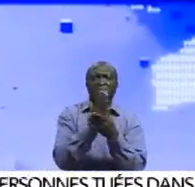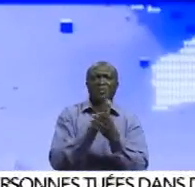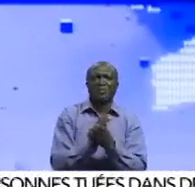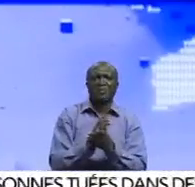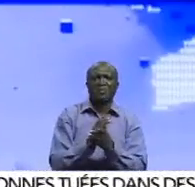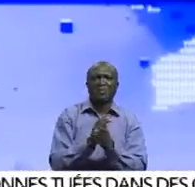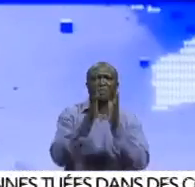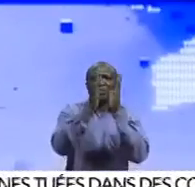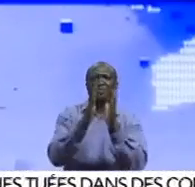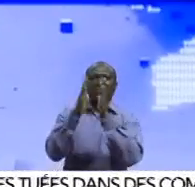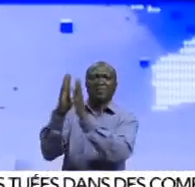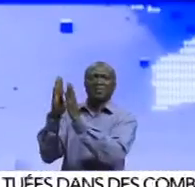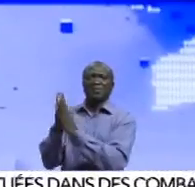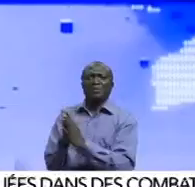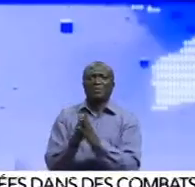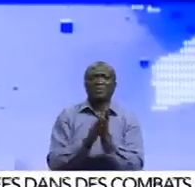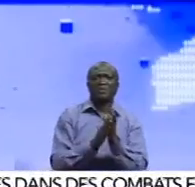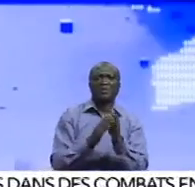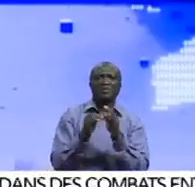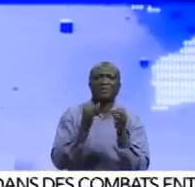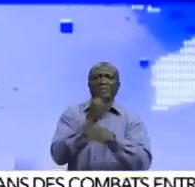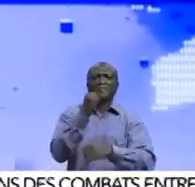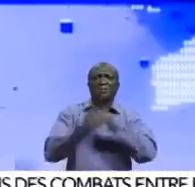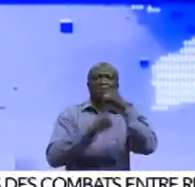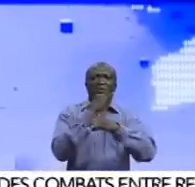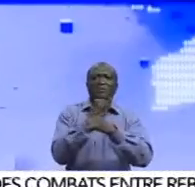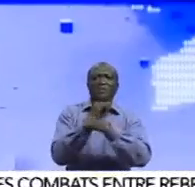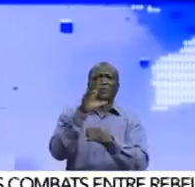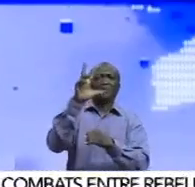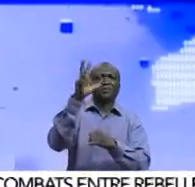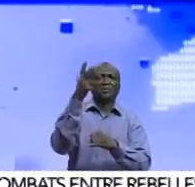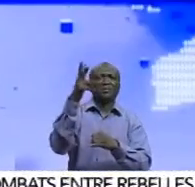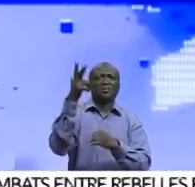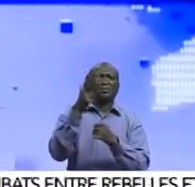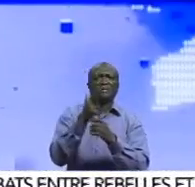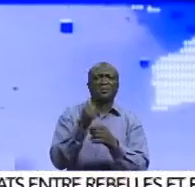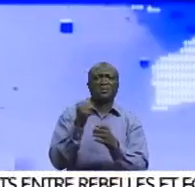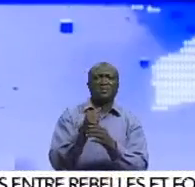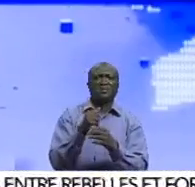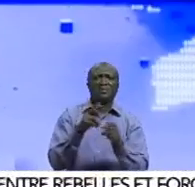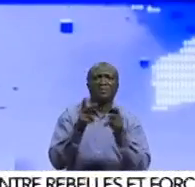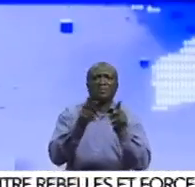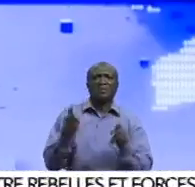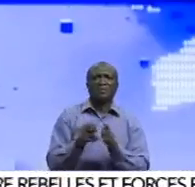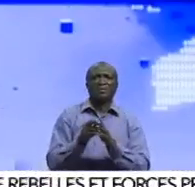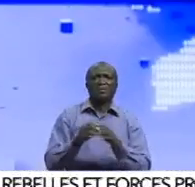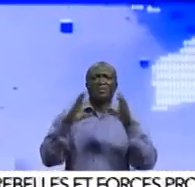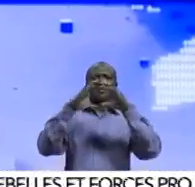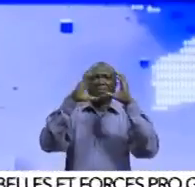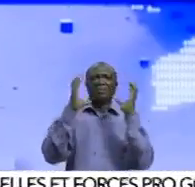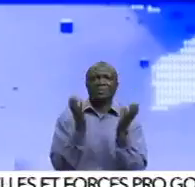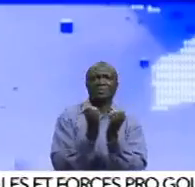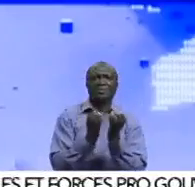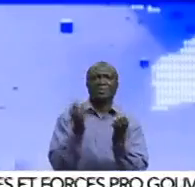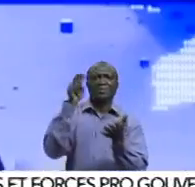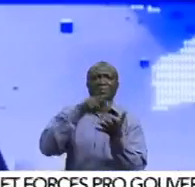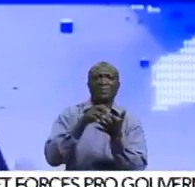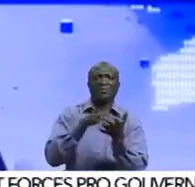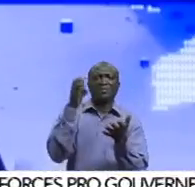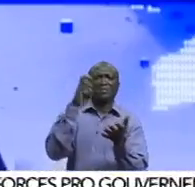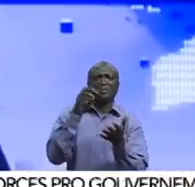classement l'international sénégalais est arrivé à la 3e position devant auameyang et merhrez le ballon d'or africain 2016 sera